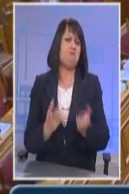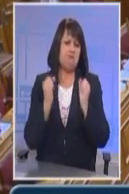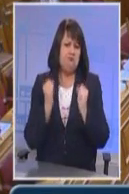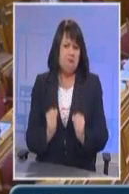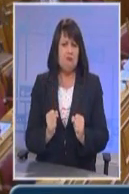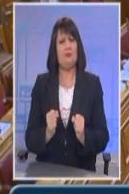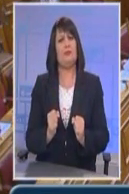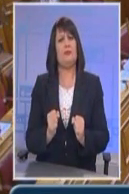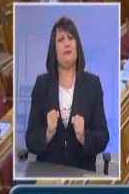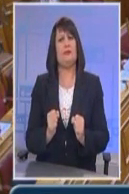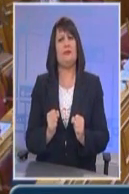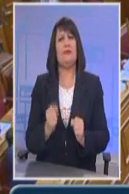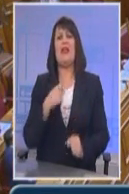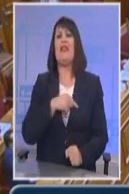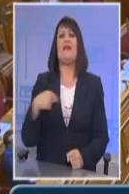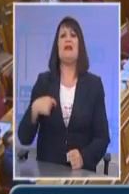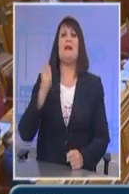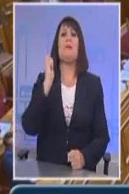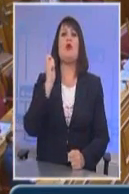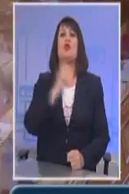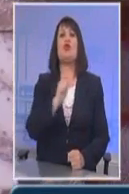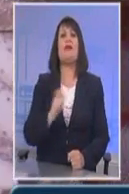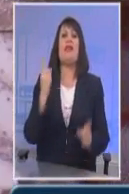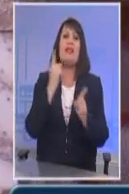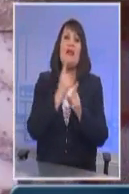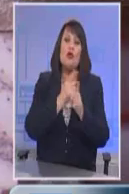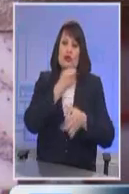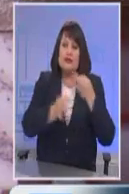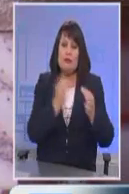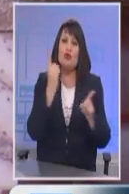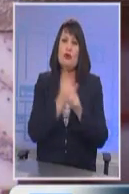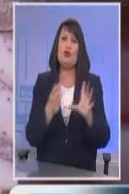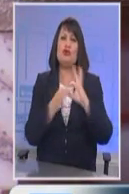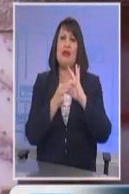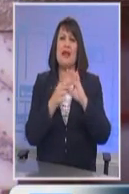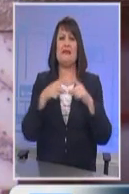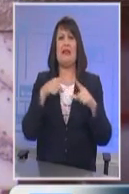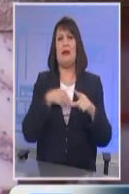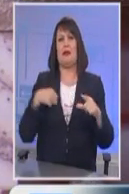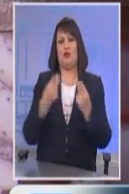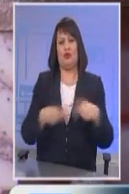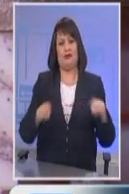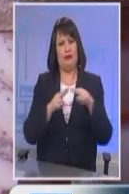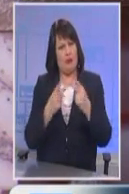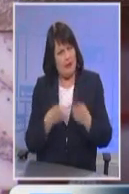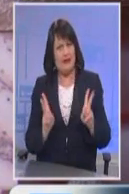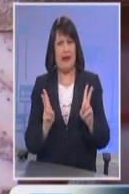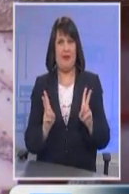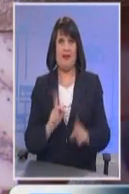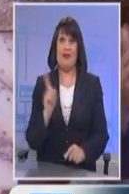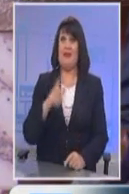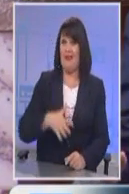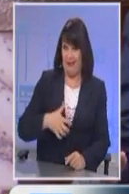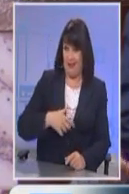δεν απαγορεύεται για κάποιον που κατέχει θέση Διευθυντή Πολιτικού Γραφείου, Ειδικού Συμβούλου ή Συνεργάτη να συμμετέχει στο Διοικητικό Συμβούλιο. Και πριν γελάσετε, θα